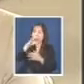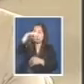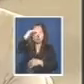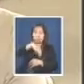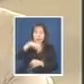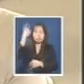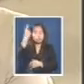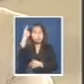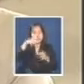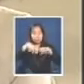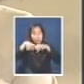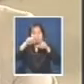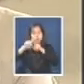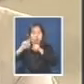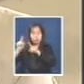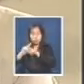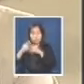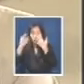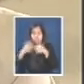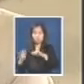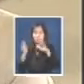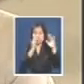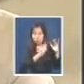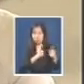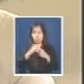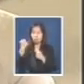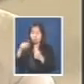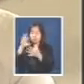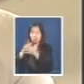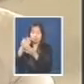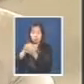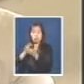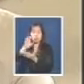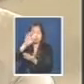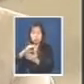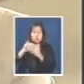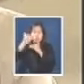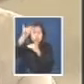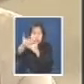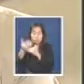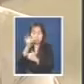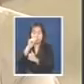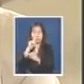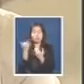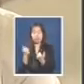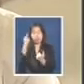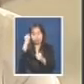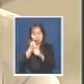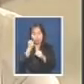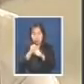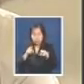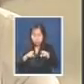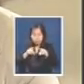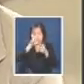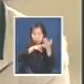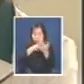ที่ยวนะคะแล้วก็จากนั้นก็คือมาต่อทางด้านของการลงทุนในระยะยาวนี้ก็คงต้องทำควบคู่กันไปนั้น